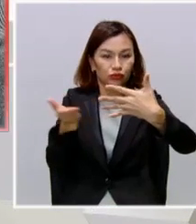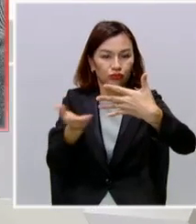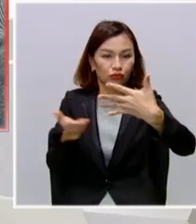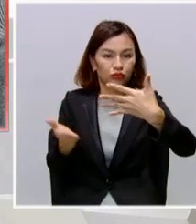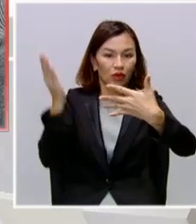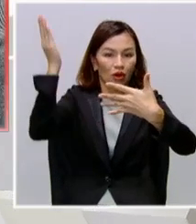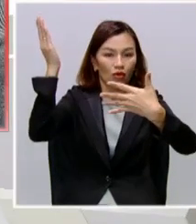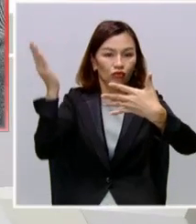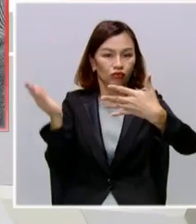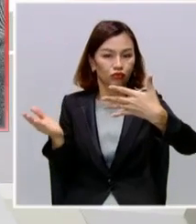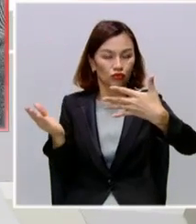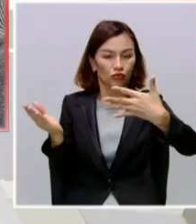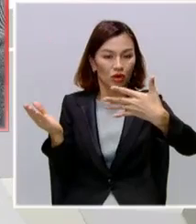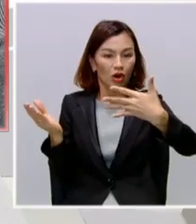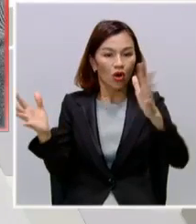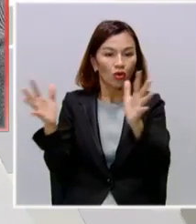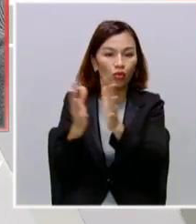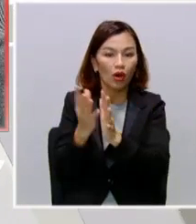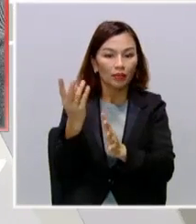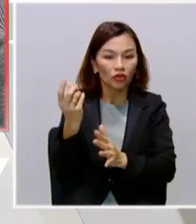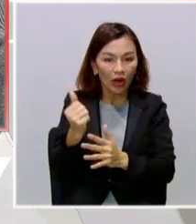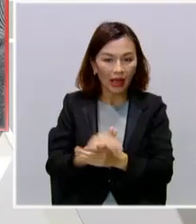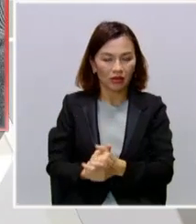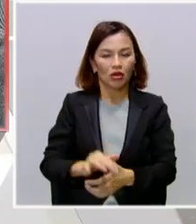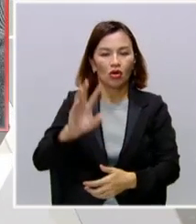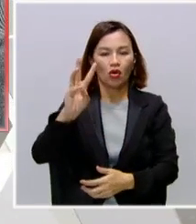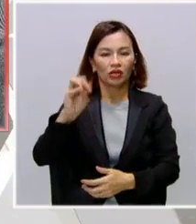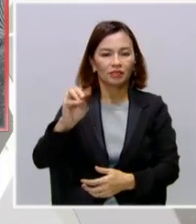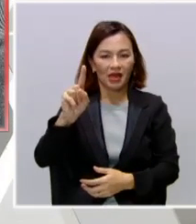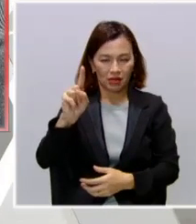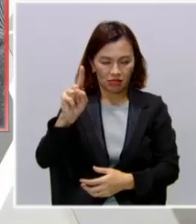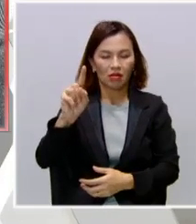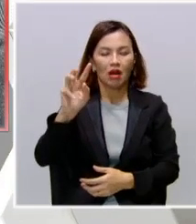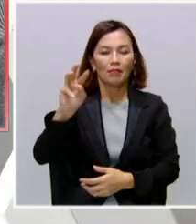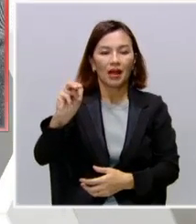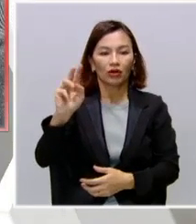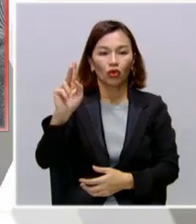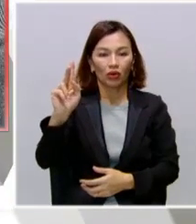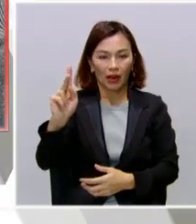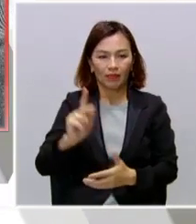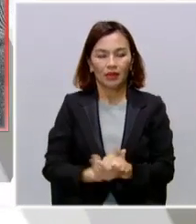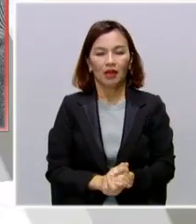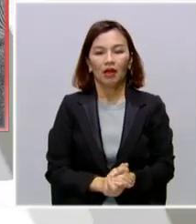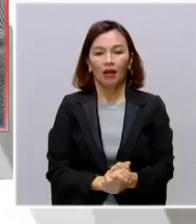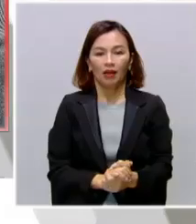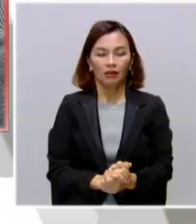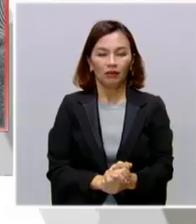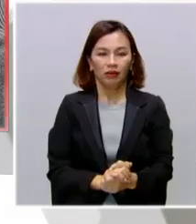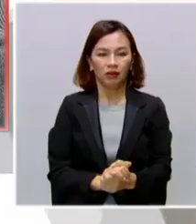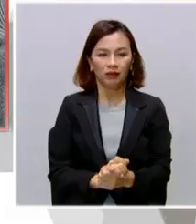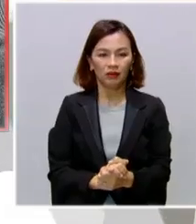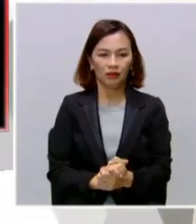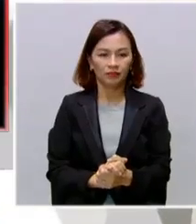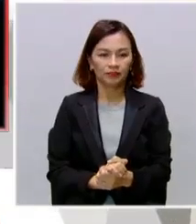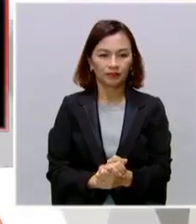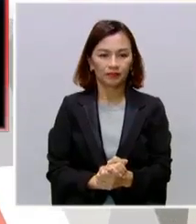และแขวงทุ่งวัดดอนเขตสาธตรวจวัดได้ที่ 61ไมโครกรัมต่อลูกบาทเมตค่ะเช่นเดียวกันนะครับกับในพื้น